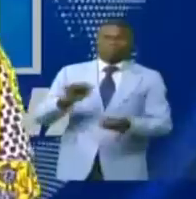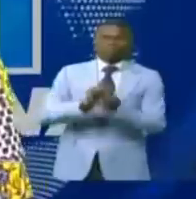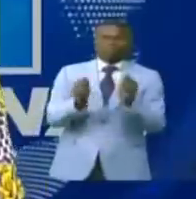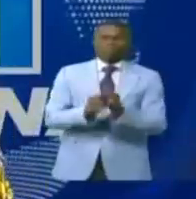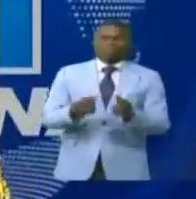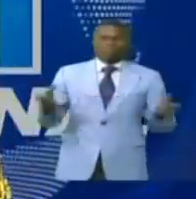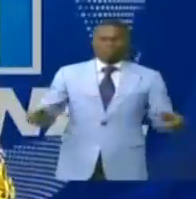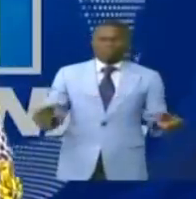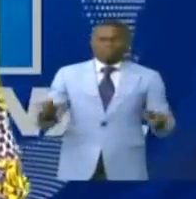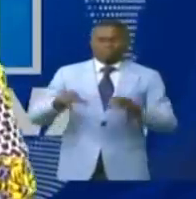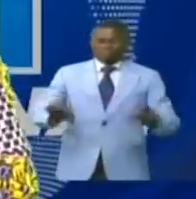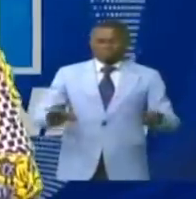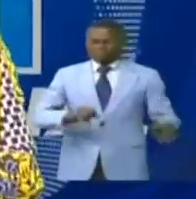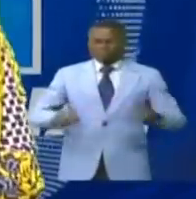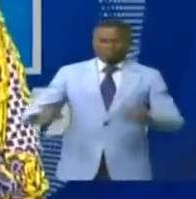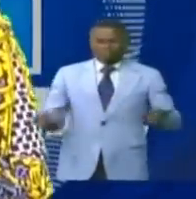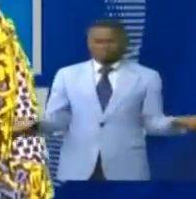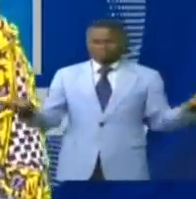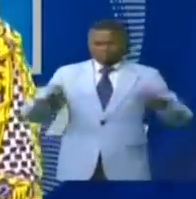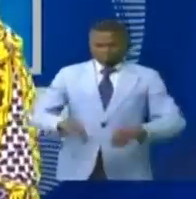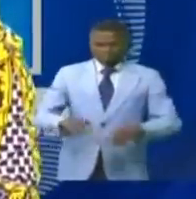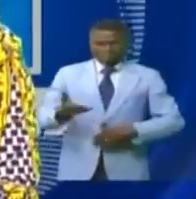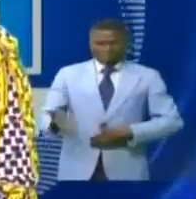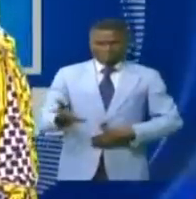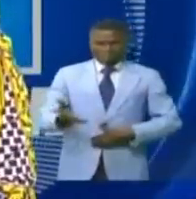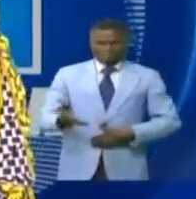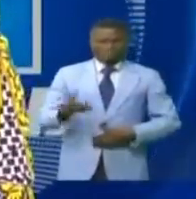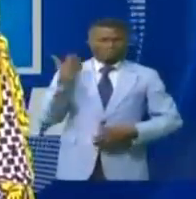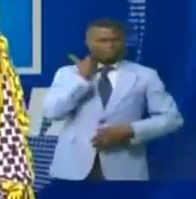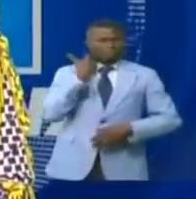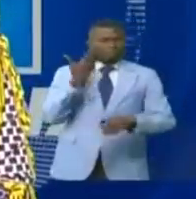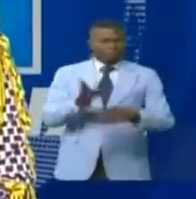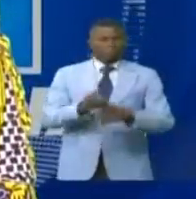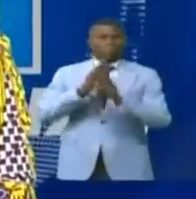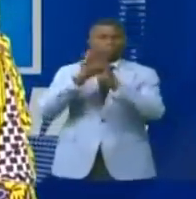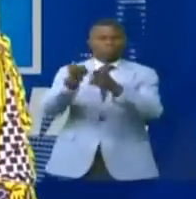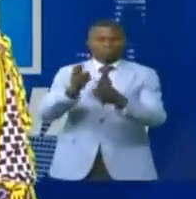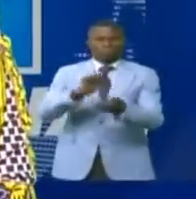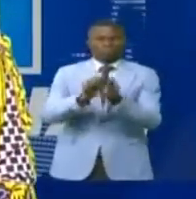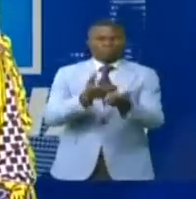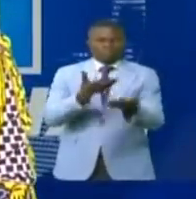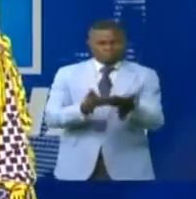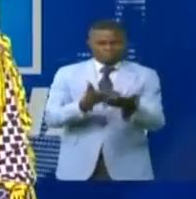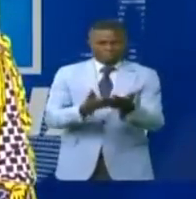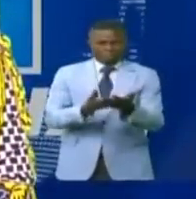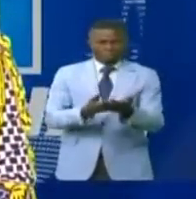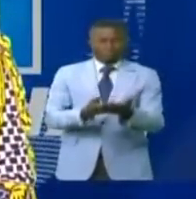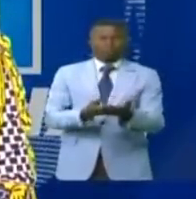une catastrophe et ou une pandémie? Les réponses à cette question